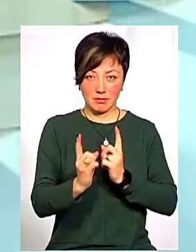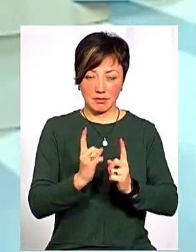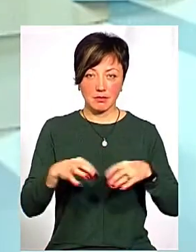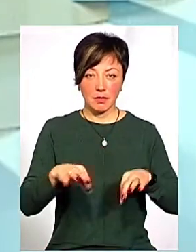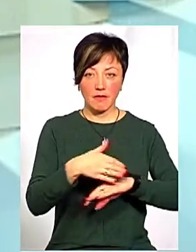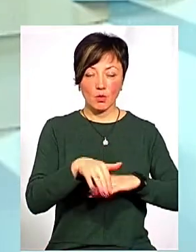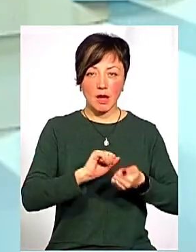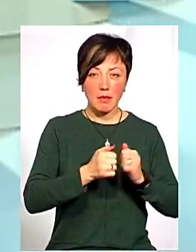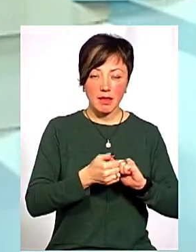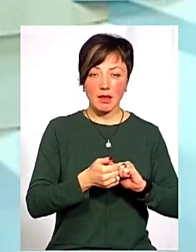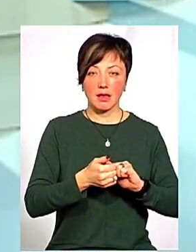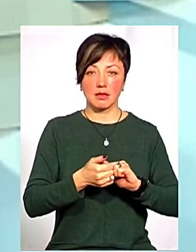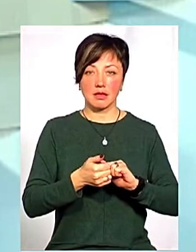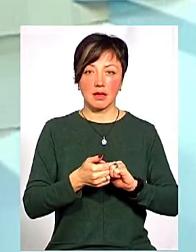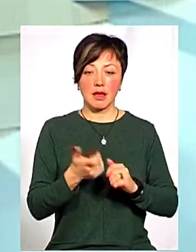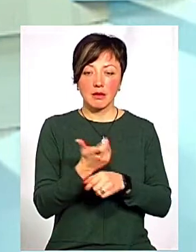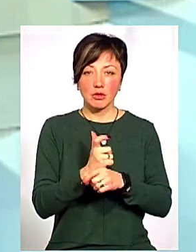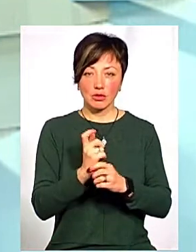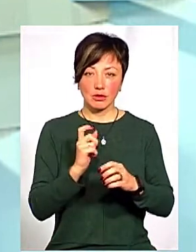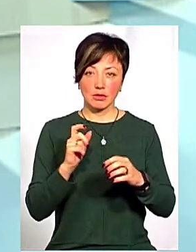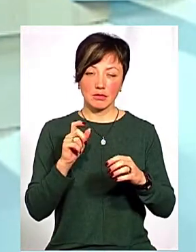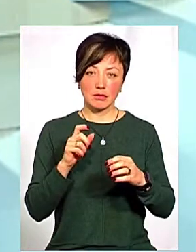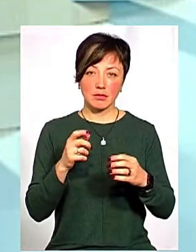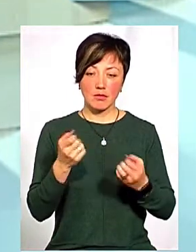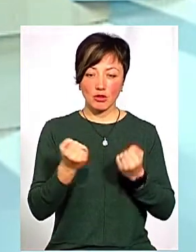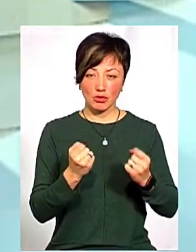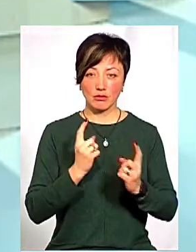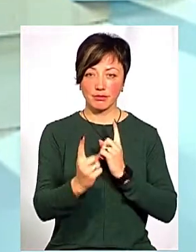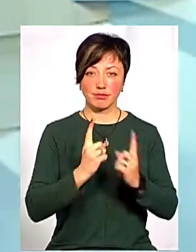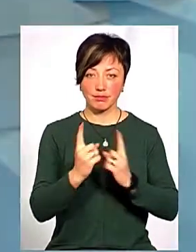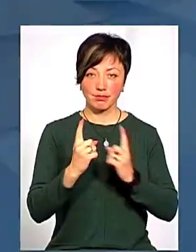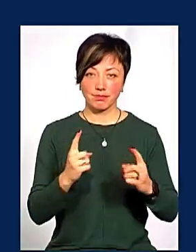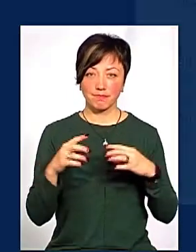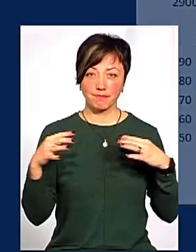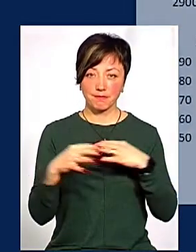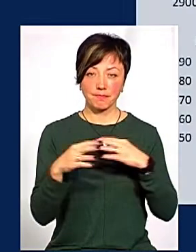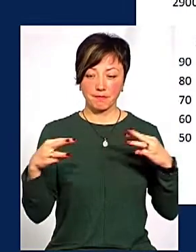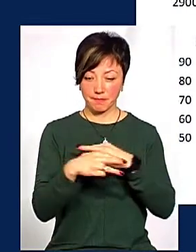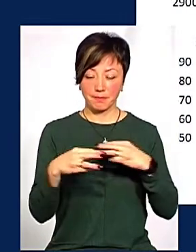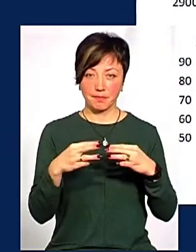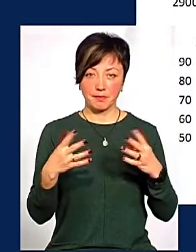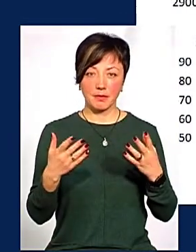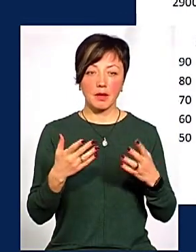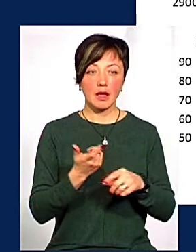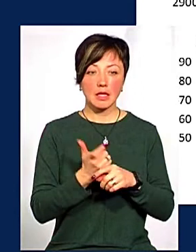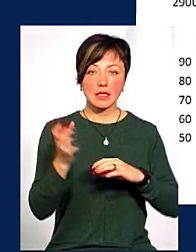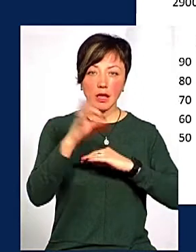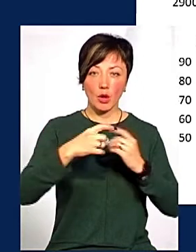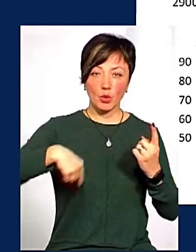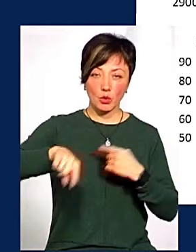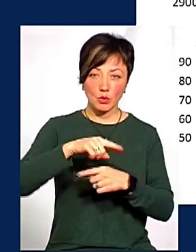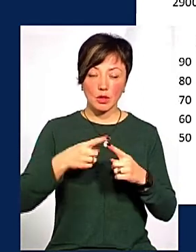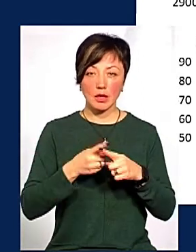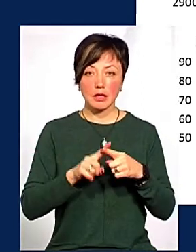це вулиця Кам'янецька, де найбільший потік транспортних засобів, там і найбільша аварійність. Крім цього, вулиця Західна Окружна, тому що переїзд між